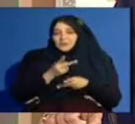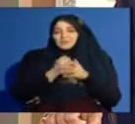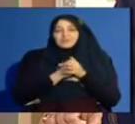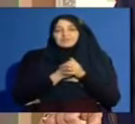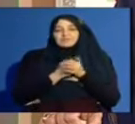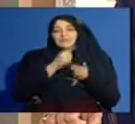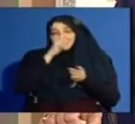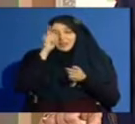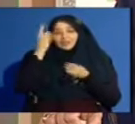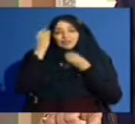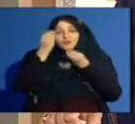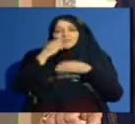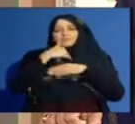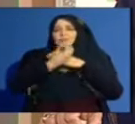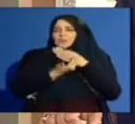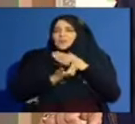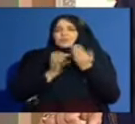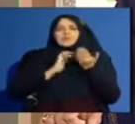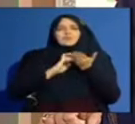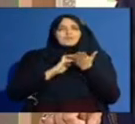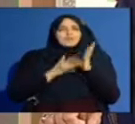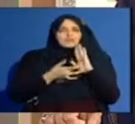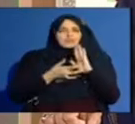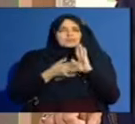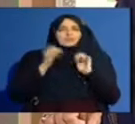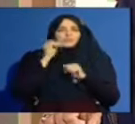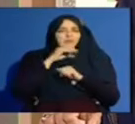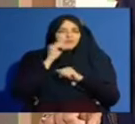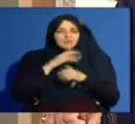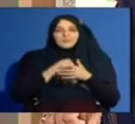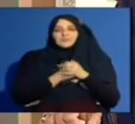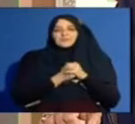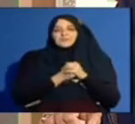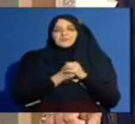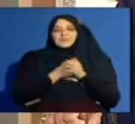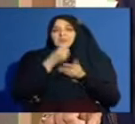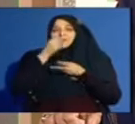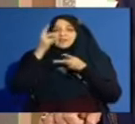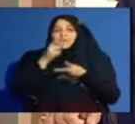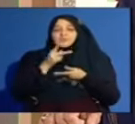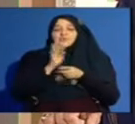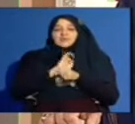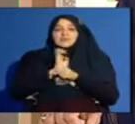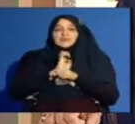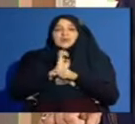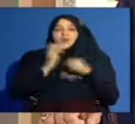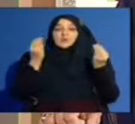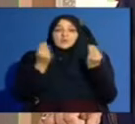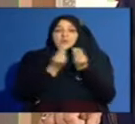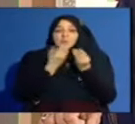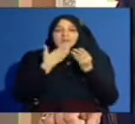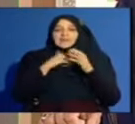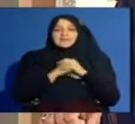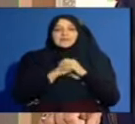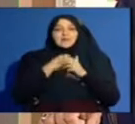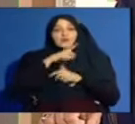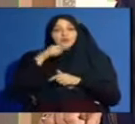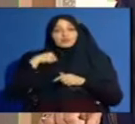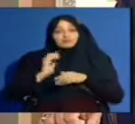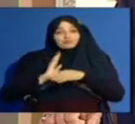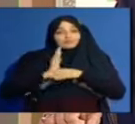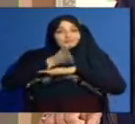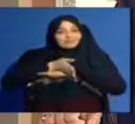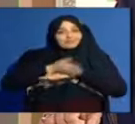وأوقاتكم بكل خير، ومرحبا بكم معنا في رحاب برنامج والصلح خير. ندخل بيوتكم من خلال